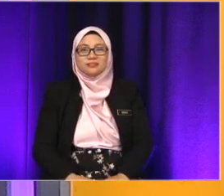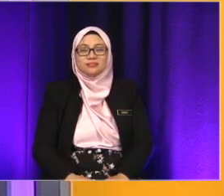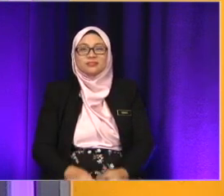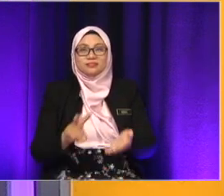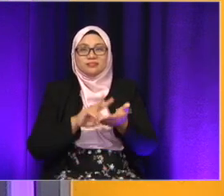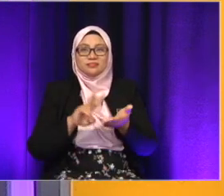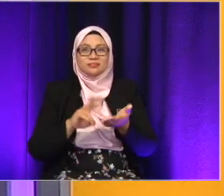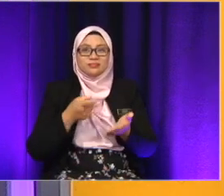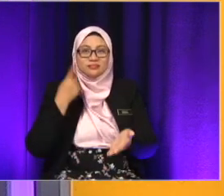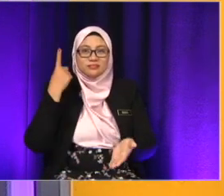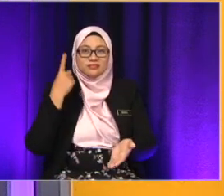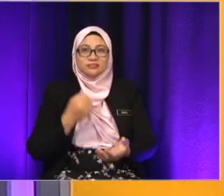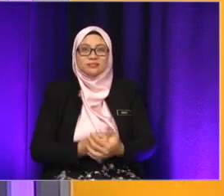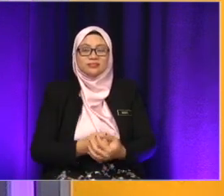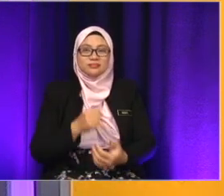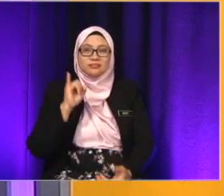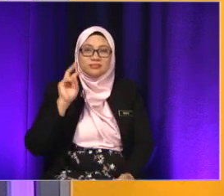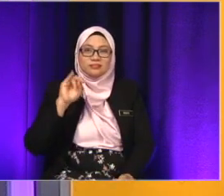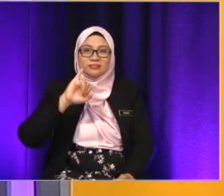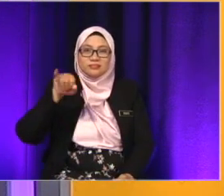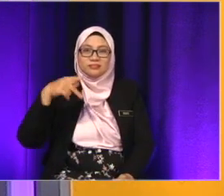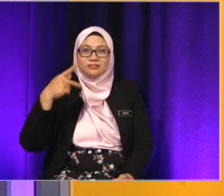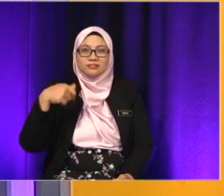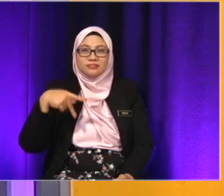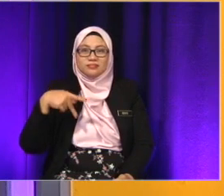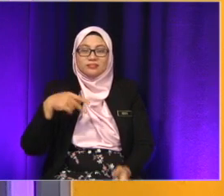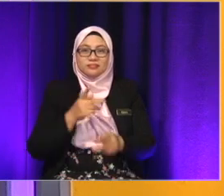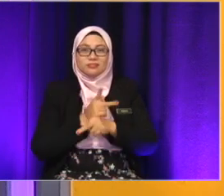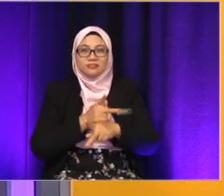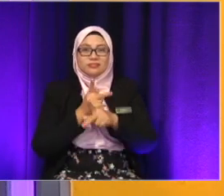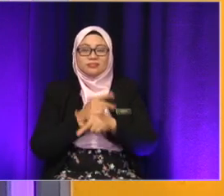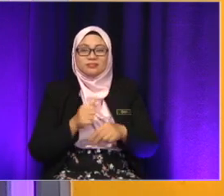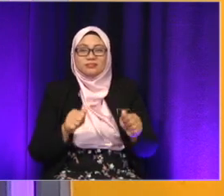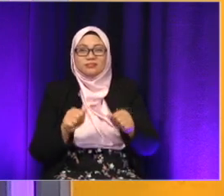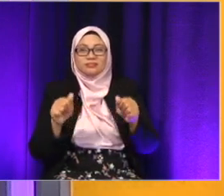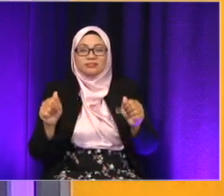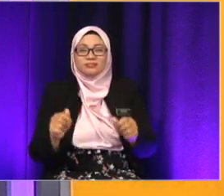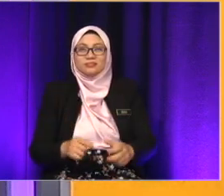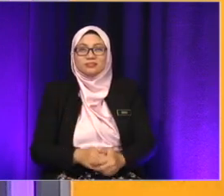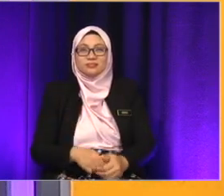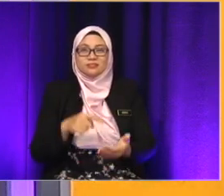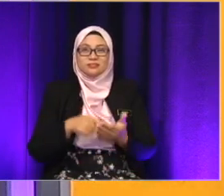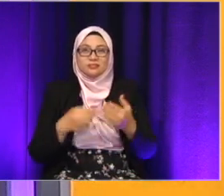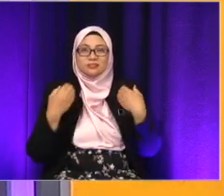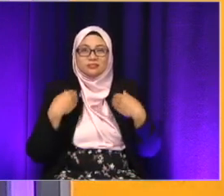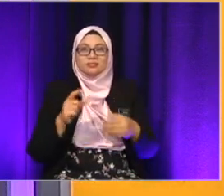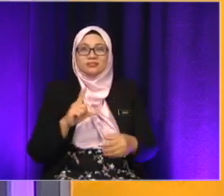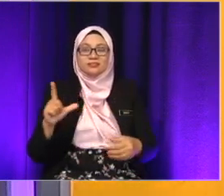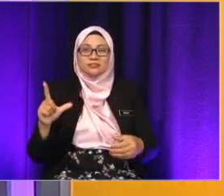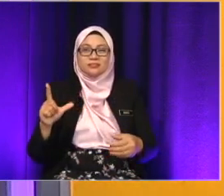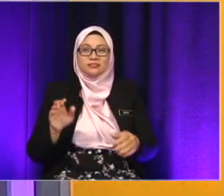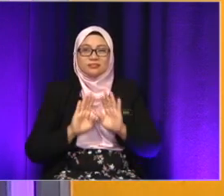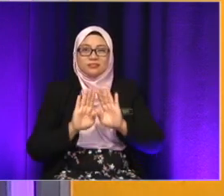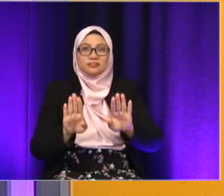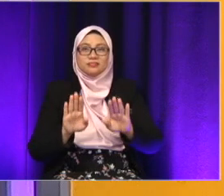kawalan injak kawalan aliran ni sama lah dia, bentuk dia. Okey. Ini adalah omboh ditolak keluar, omboh